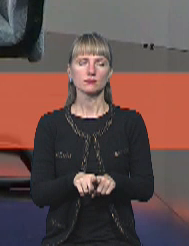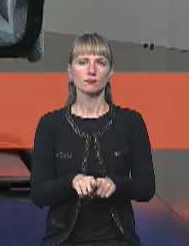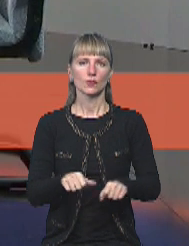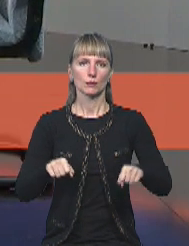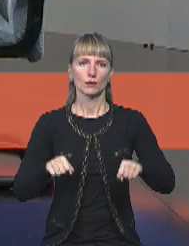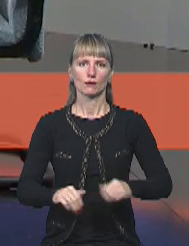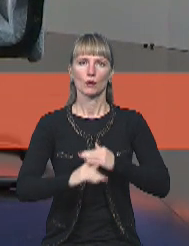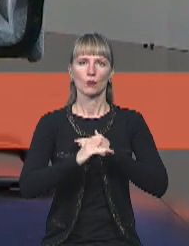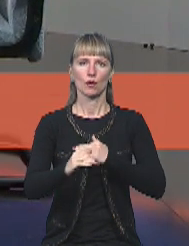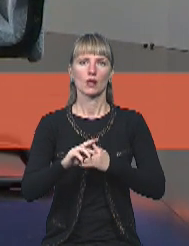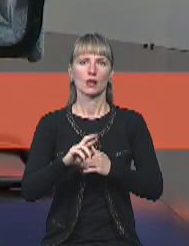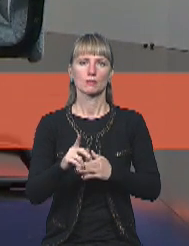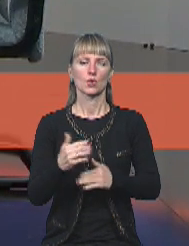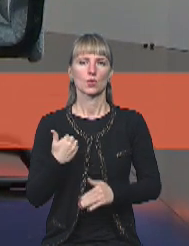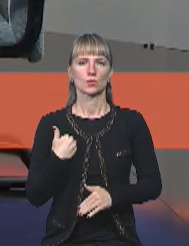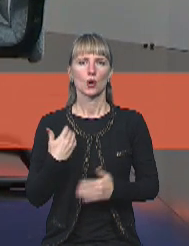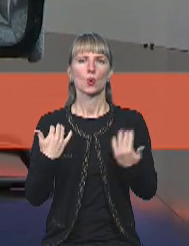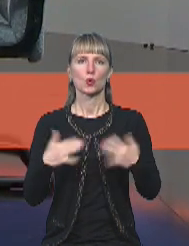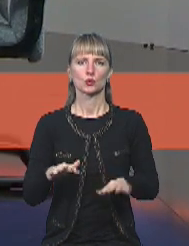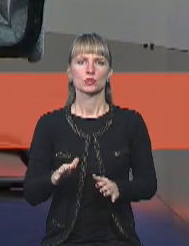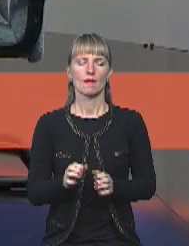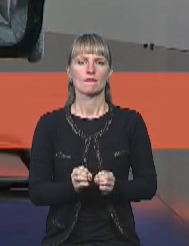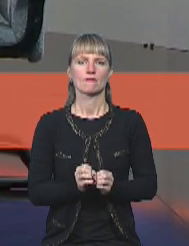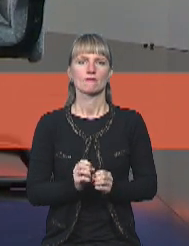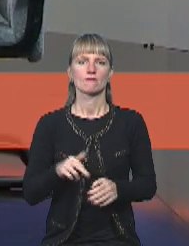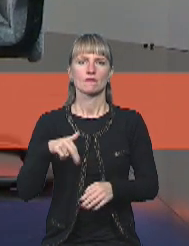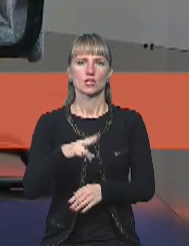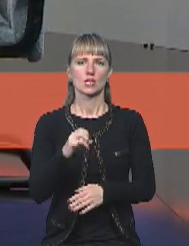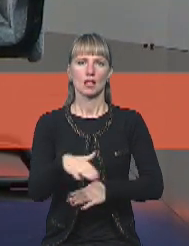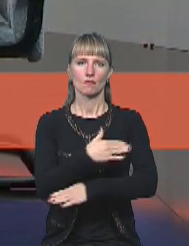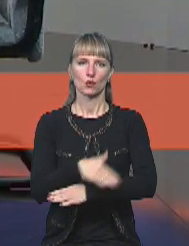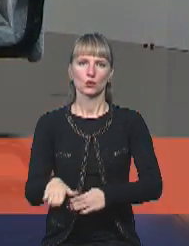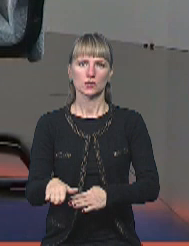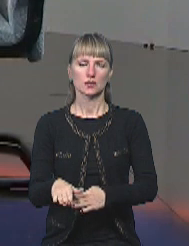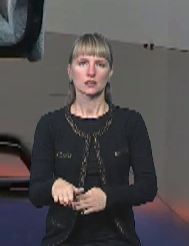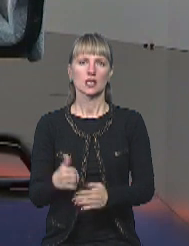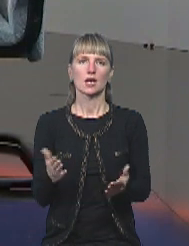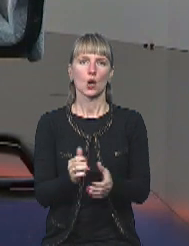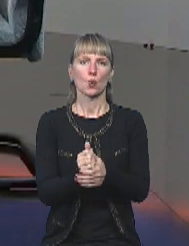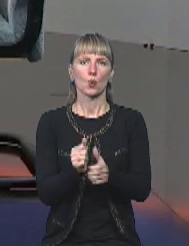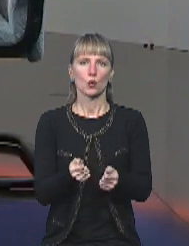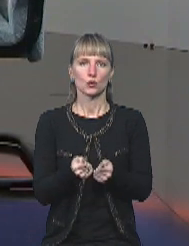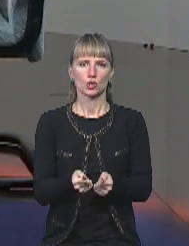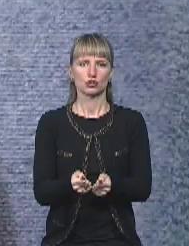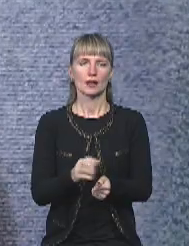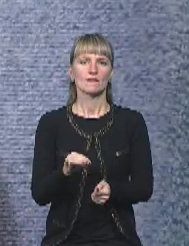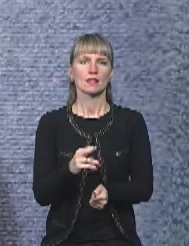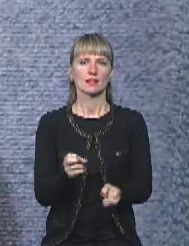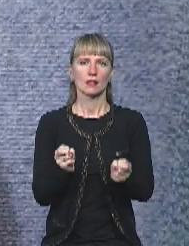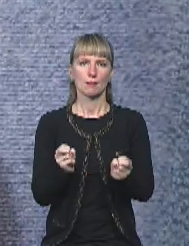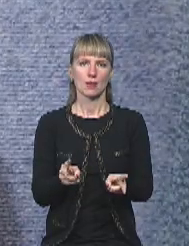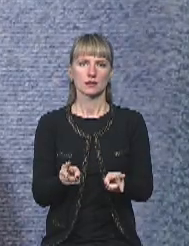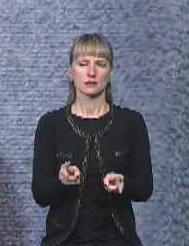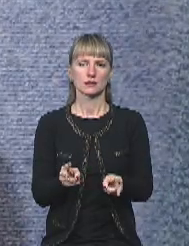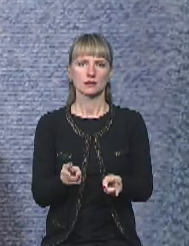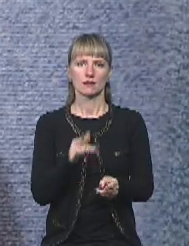правовому полі, як хотілося б, а вже вийшла, виплеснулася на вулиці. Як її утримати від